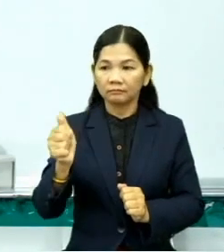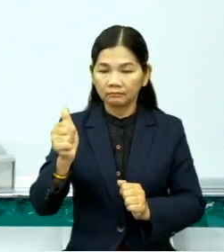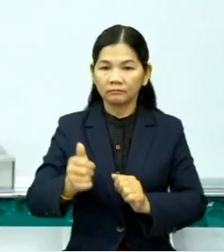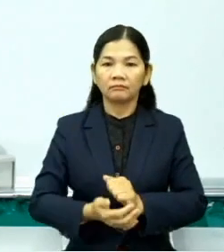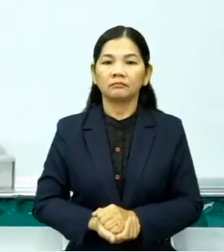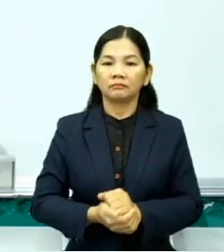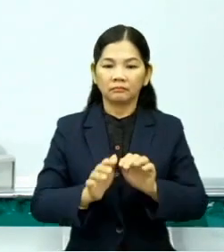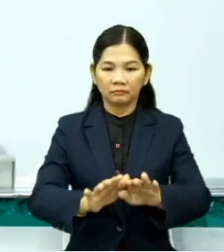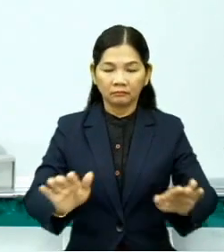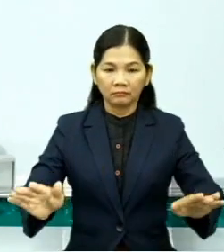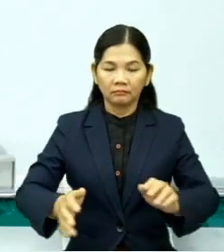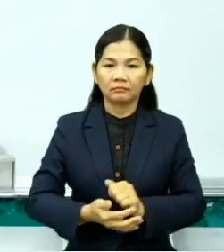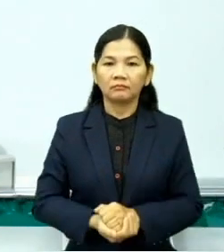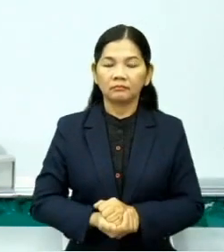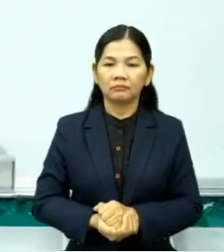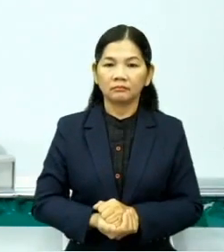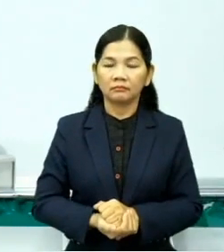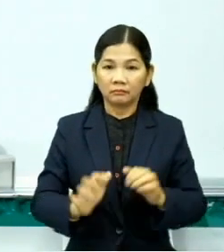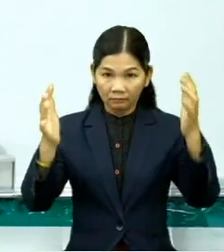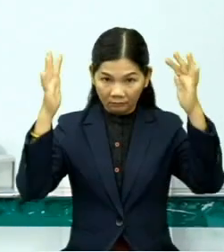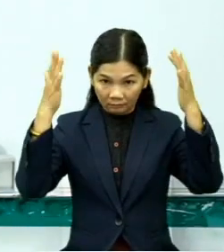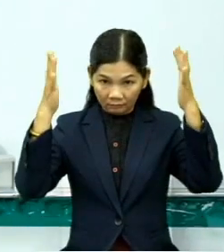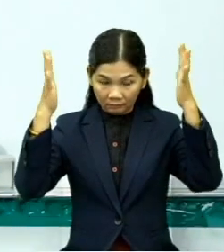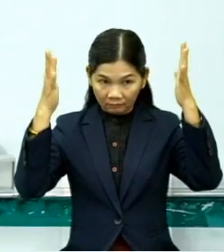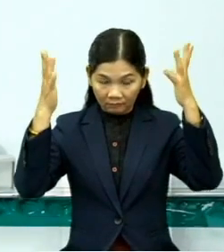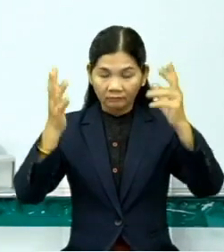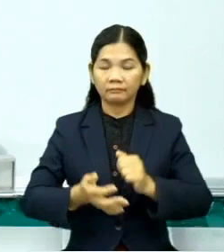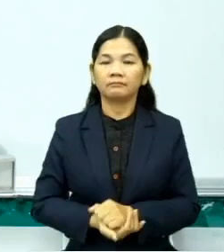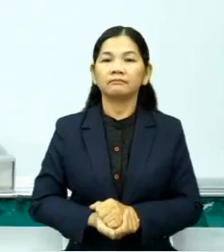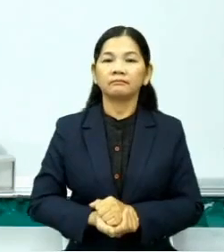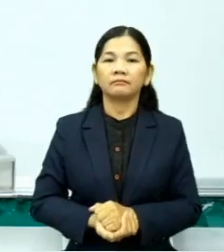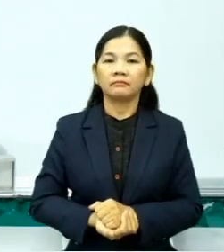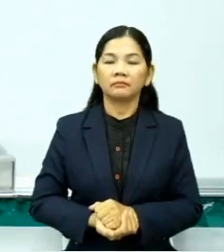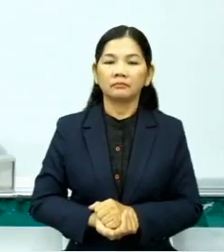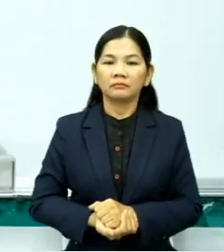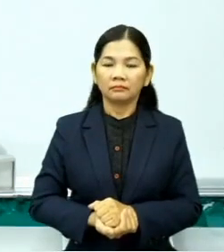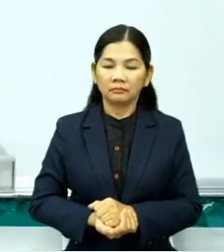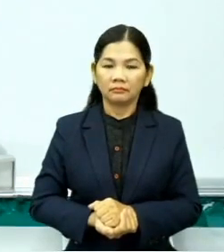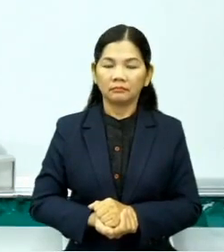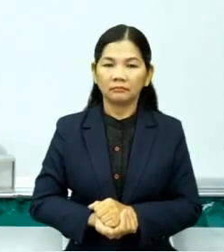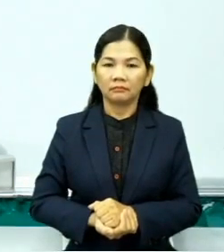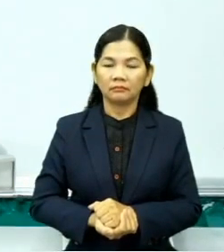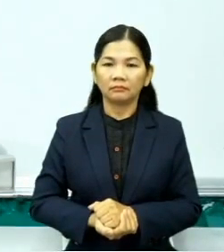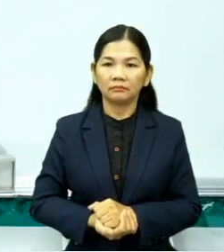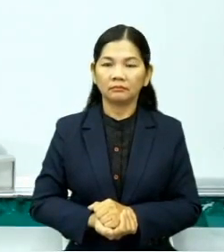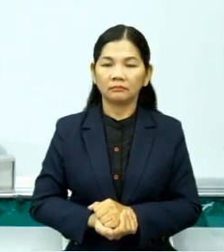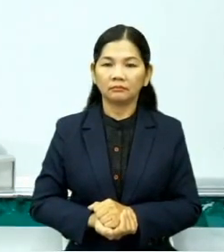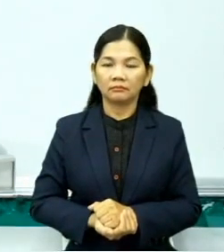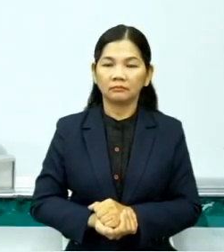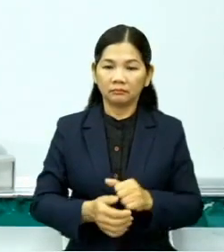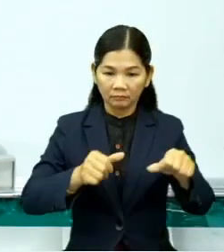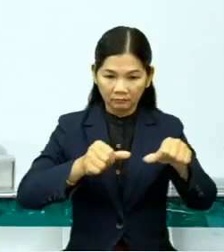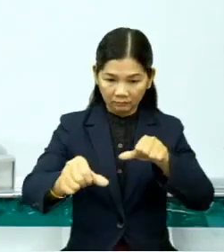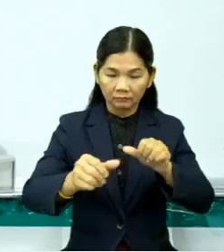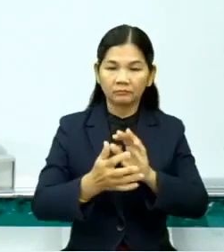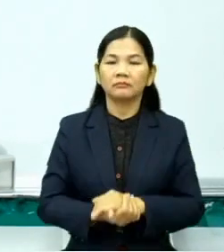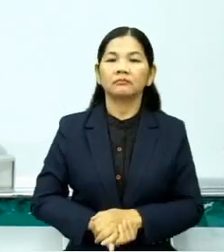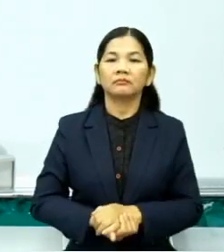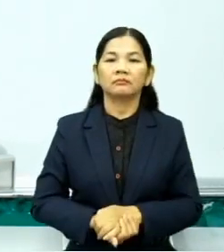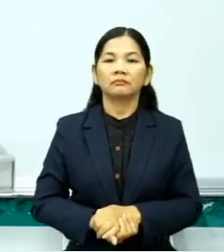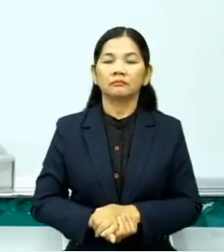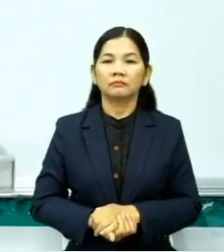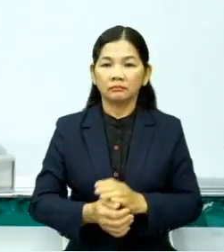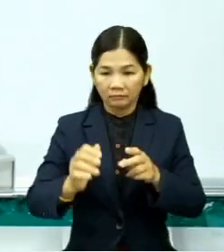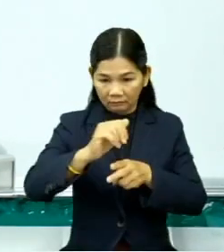មែនកូនទាំងអស់គ្នាតើឥឡូវកូនតេដល់អសតមួយកូនចាល្អណាស់កូនចាតើឥឡូវយើងបន្តចូលទៅ